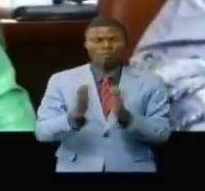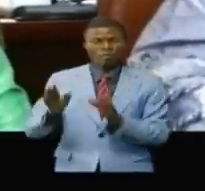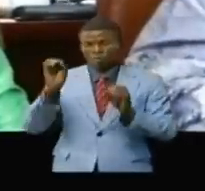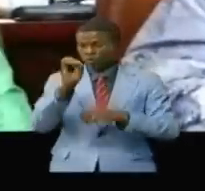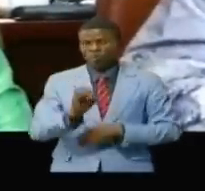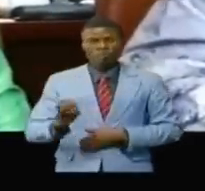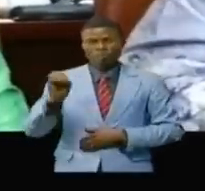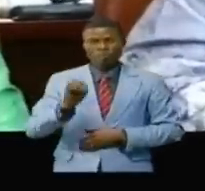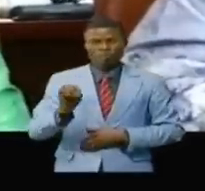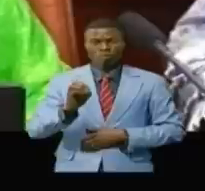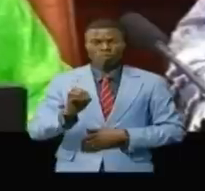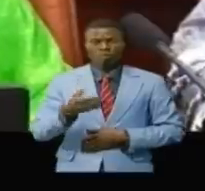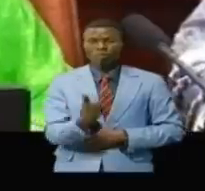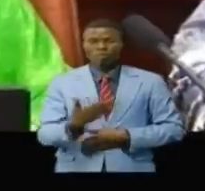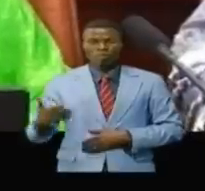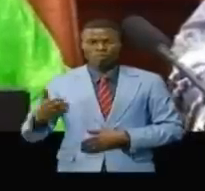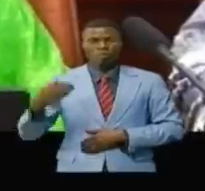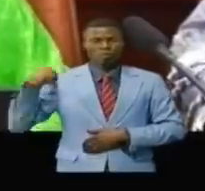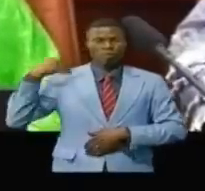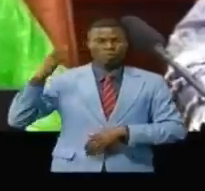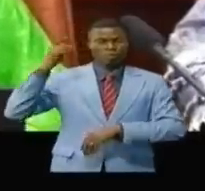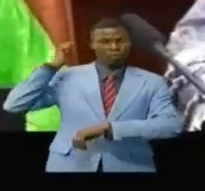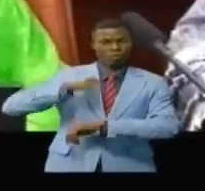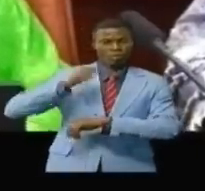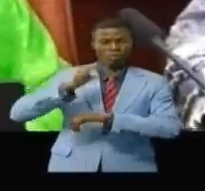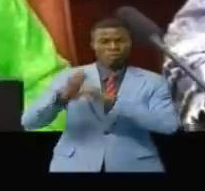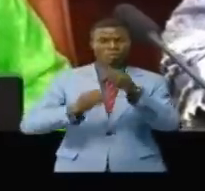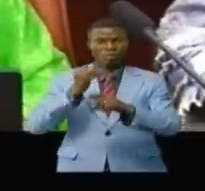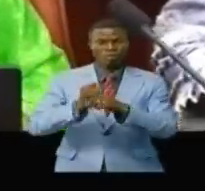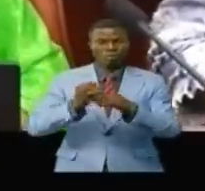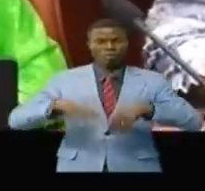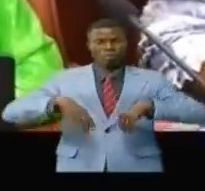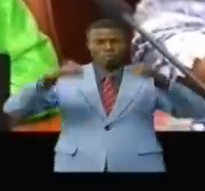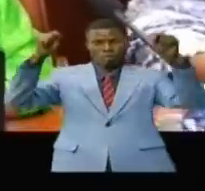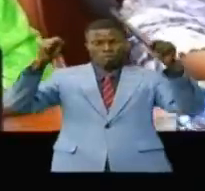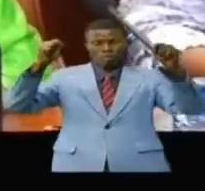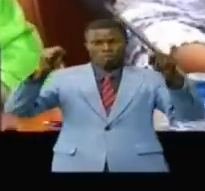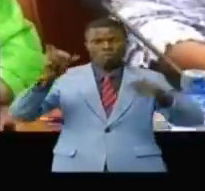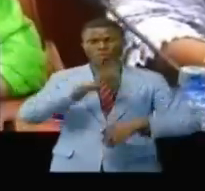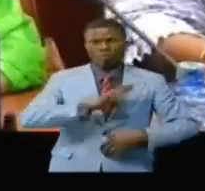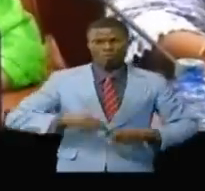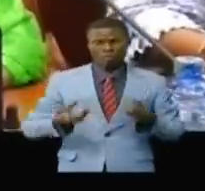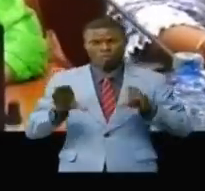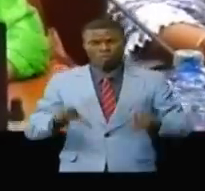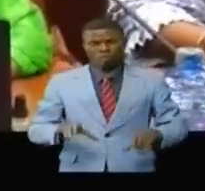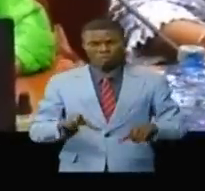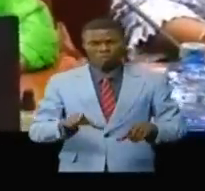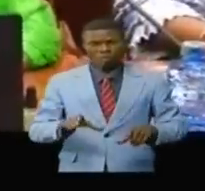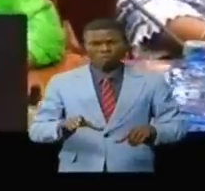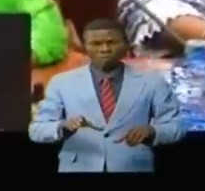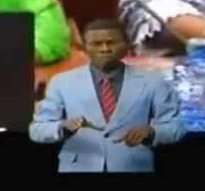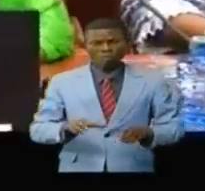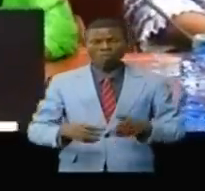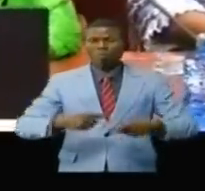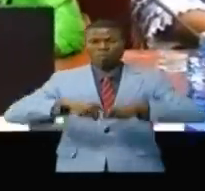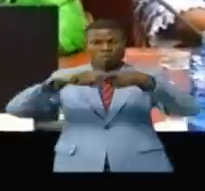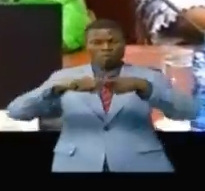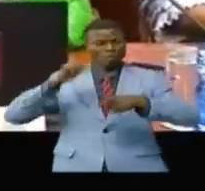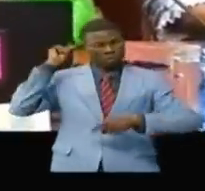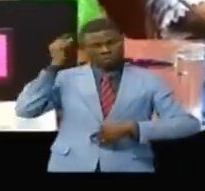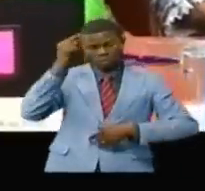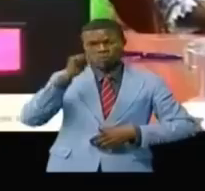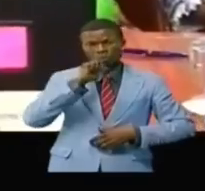disposition des instruments juridiques internationaux ratifiés par la République démocratique du Congo n'interdit à son